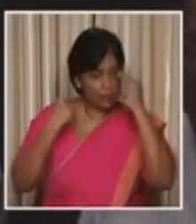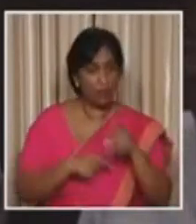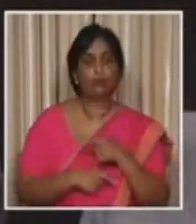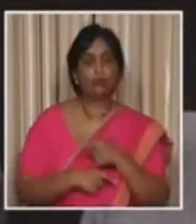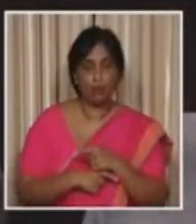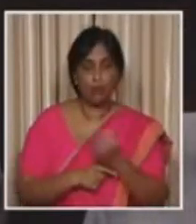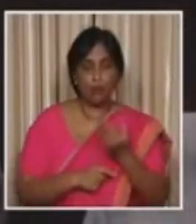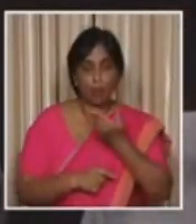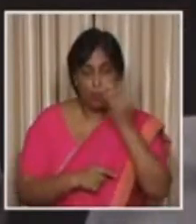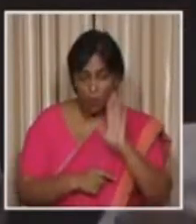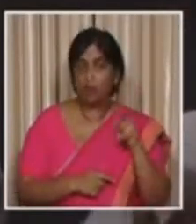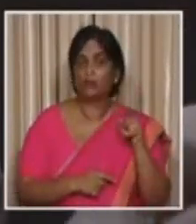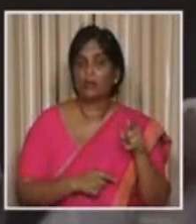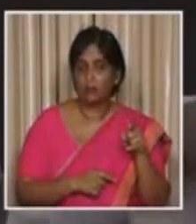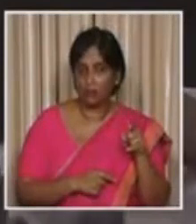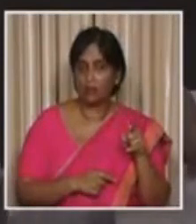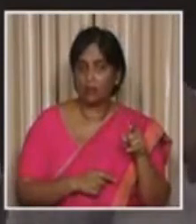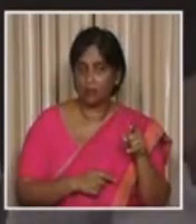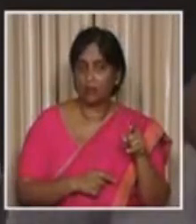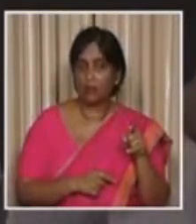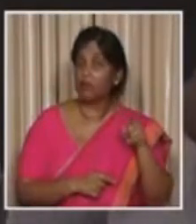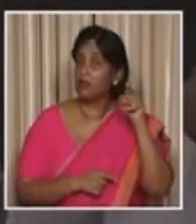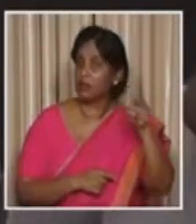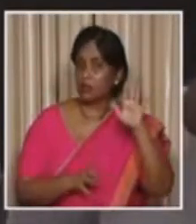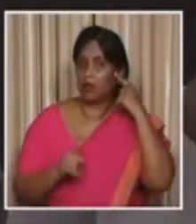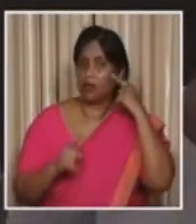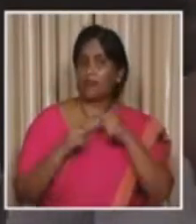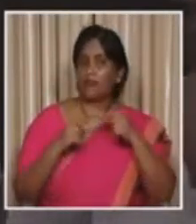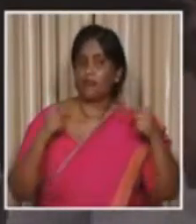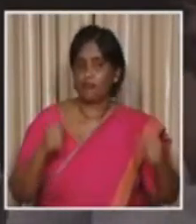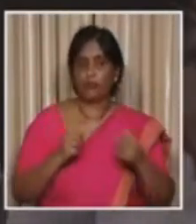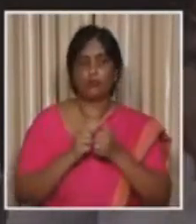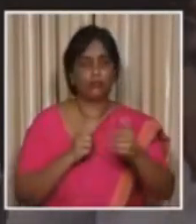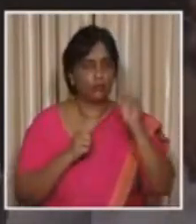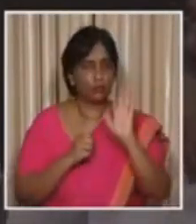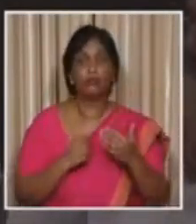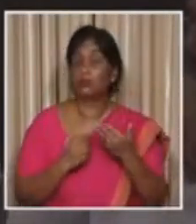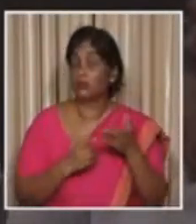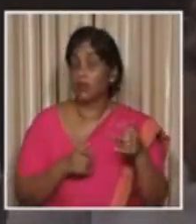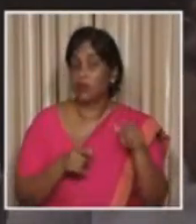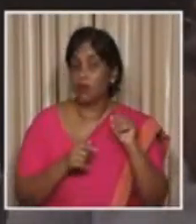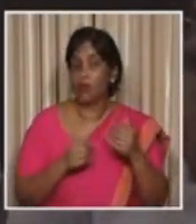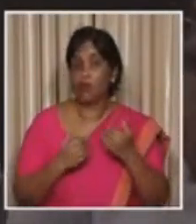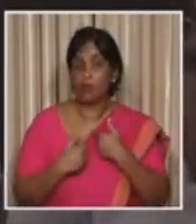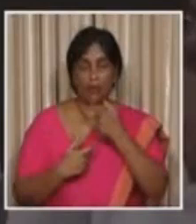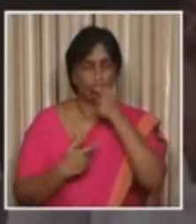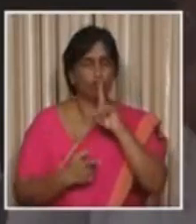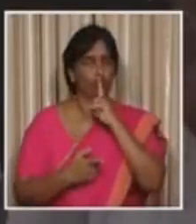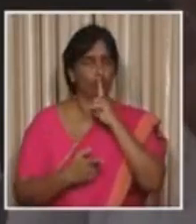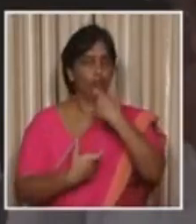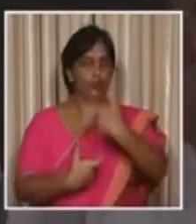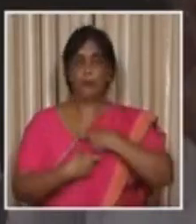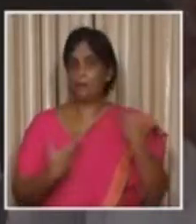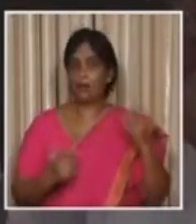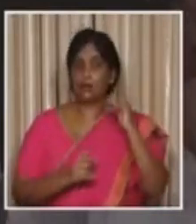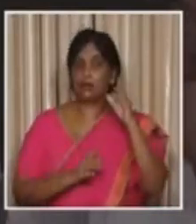කරන්න හැකියාවක් ඇති වෙලා තියෙනවා නම් ඒකට විරුද්ධව පියවර ගත යුතුයි. මොකද මේ අපේ කටවල් වහන්න බෑ.